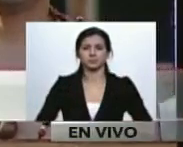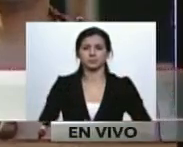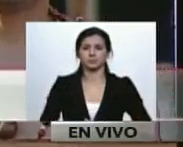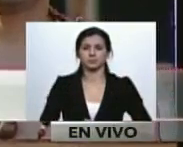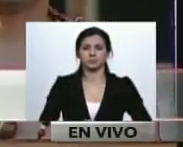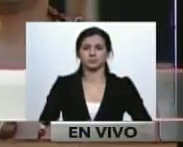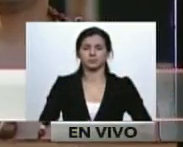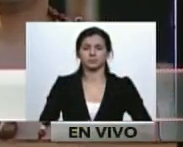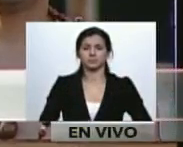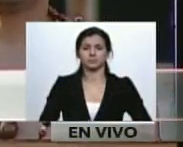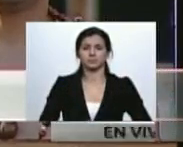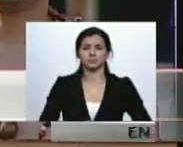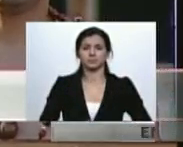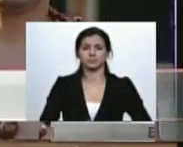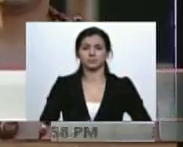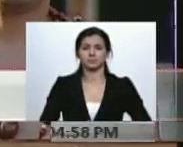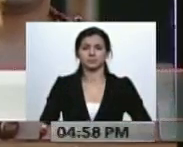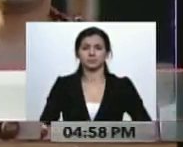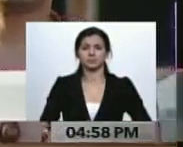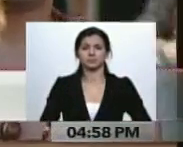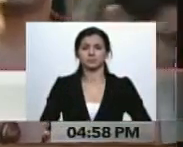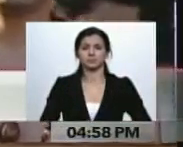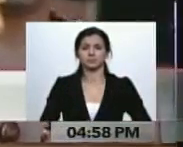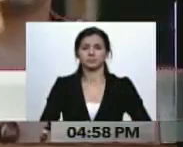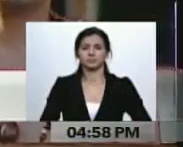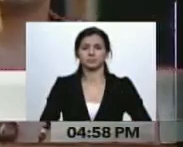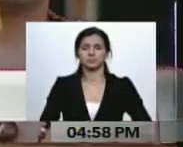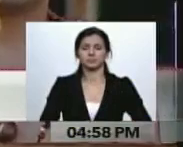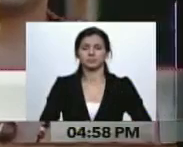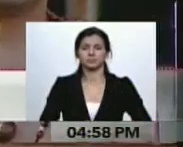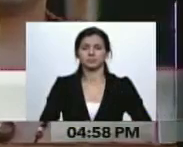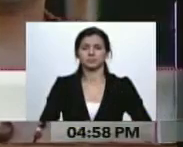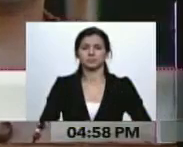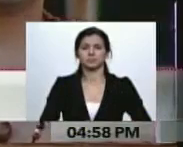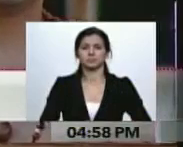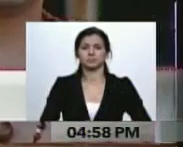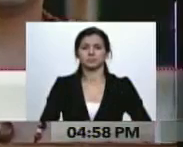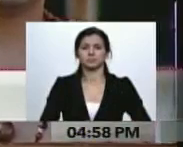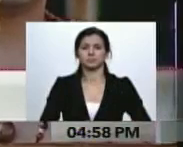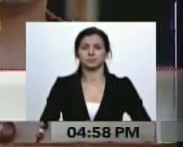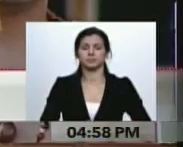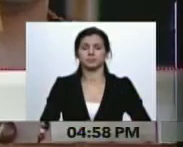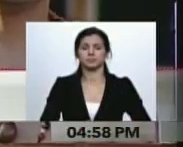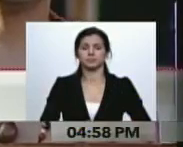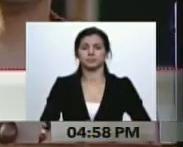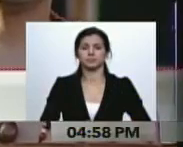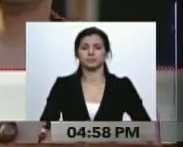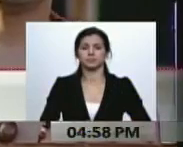Wakubena me pori, Apatana me pori,